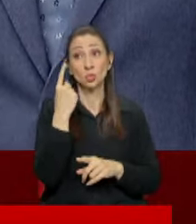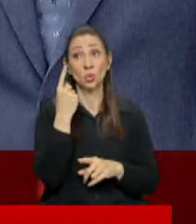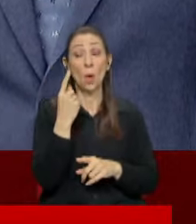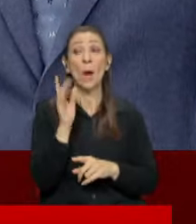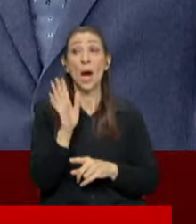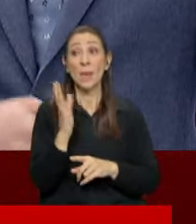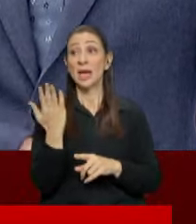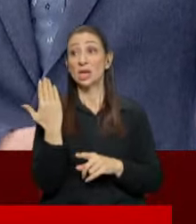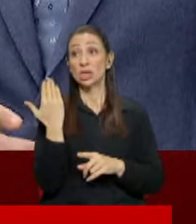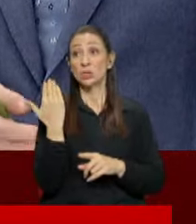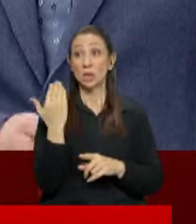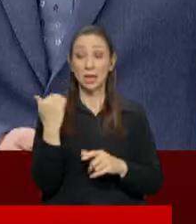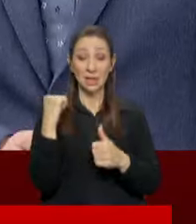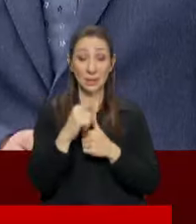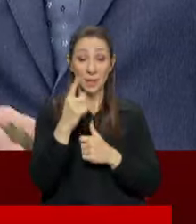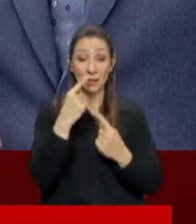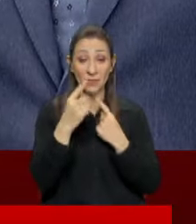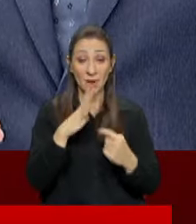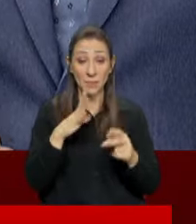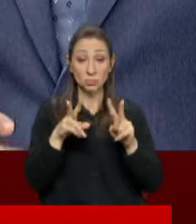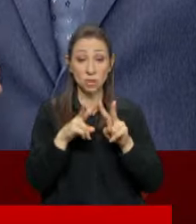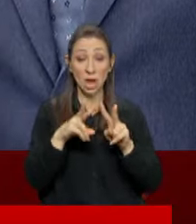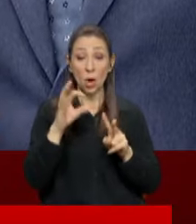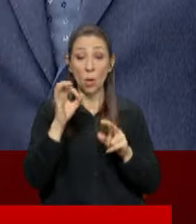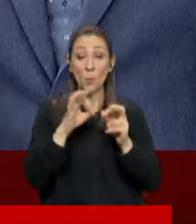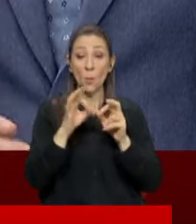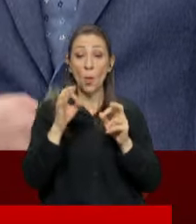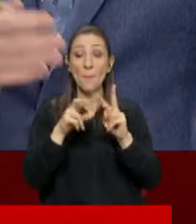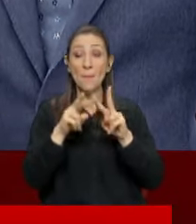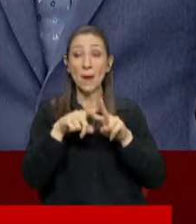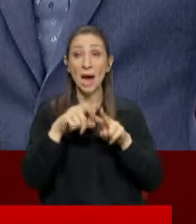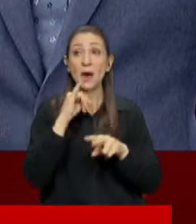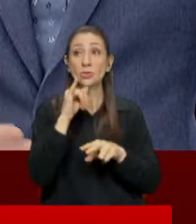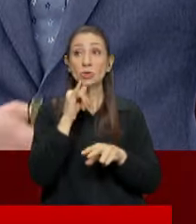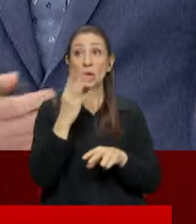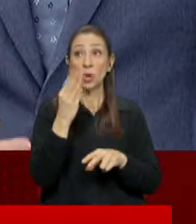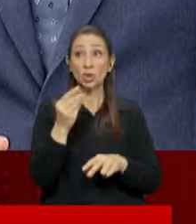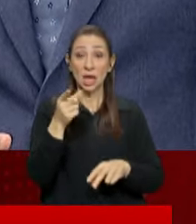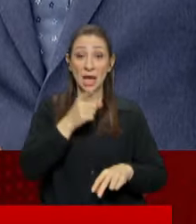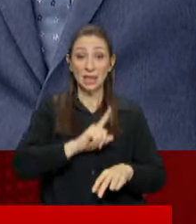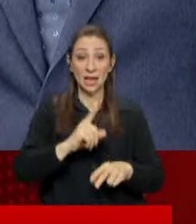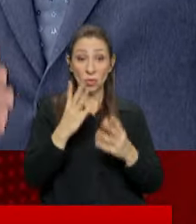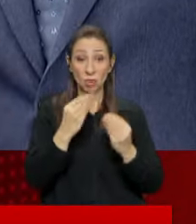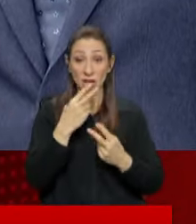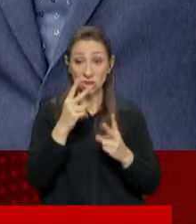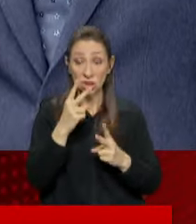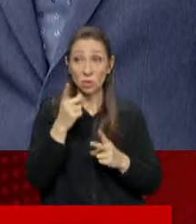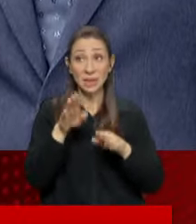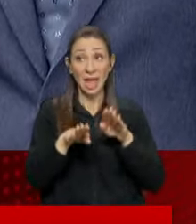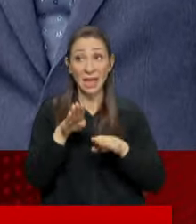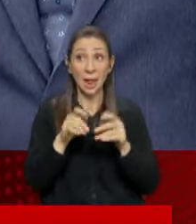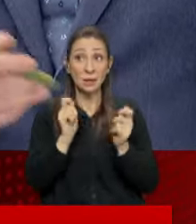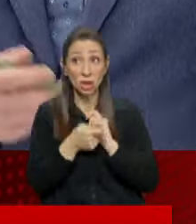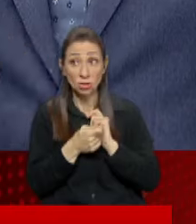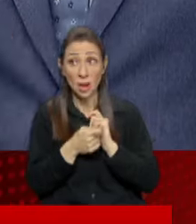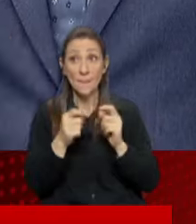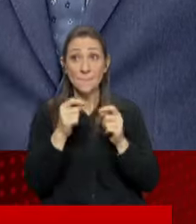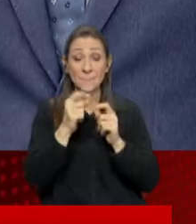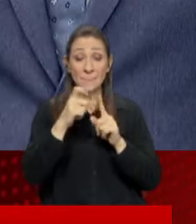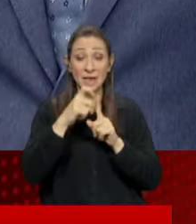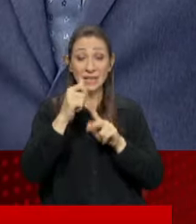Ama geçtiğimiz günlerde yine bir iddia vardı. Michelle Obama Ağustos ayında aday olduğunu açıklayacak diye. O zaman dengeler değişir tabii.